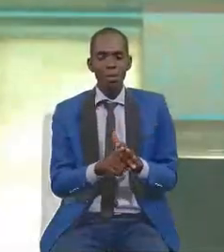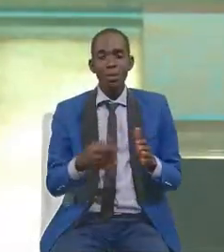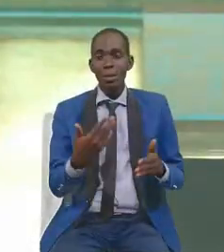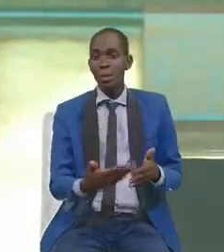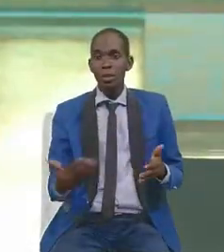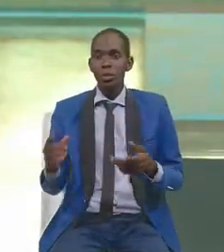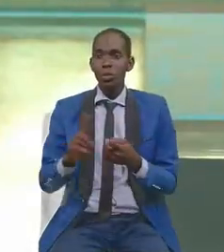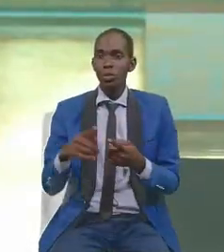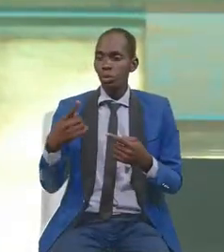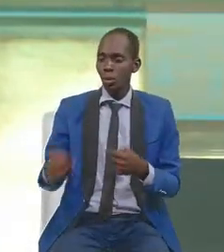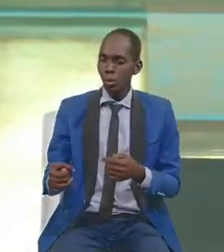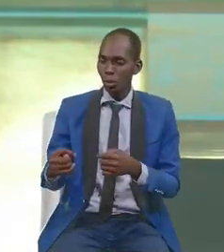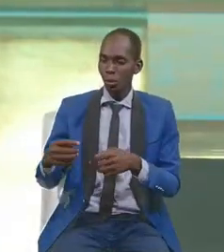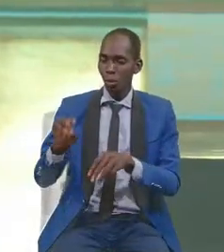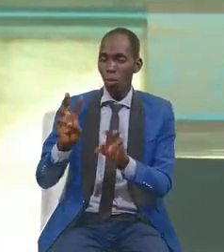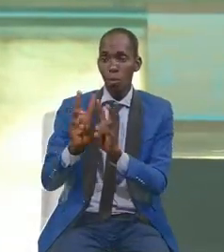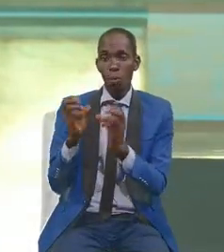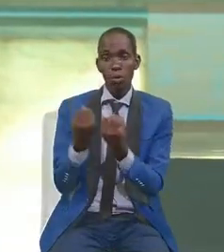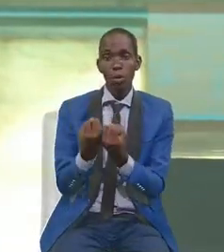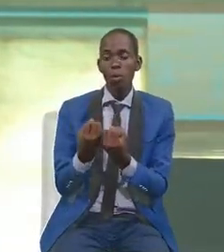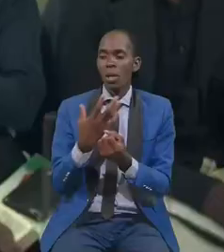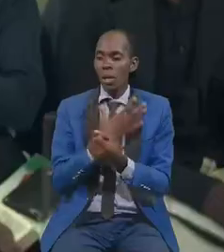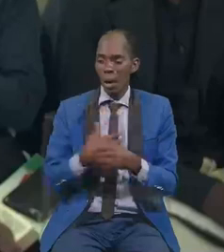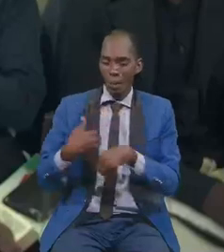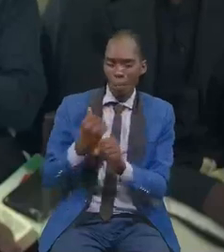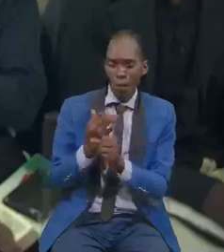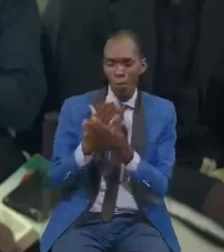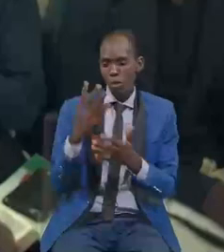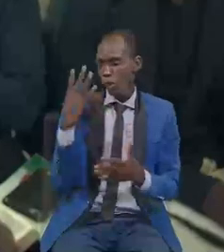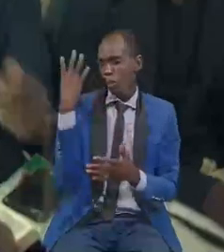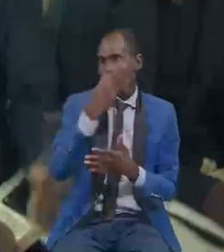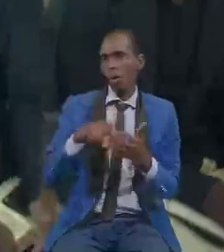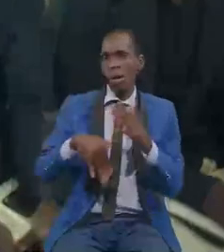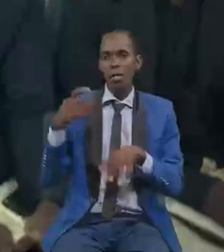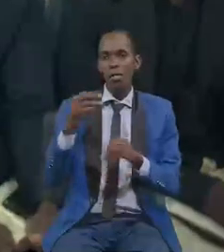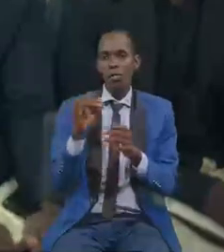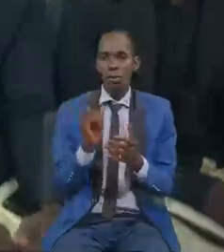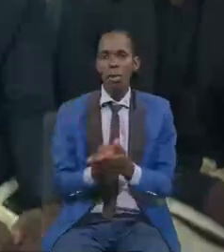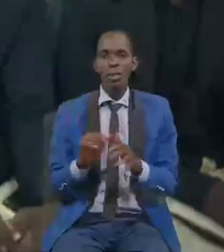allons développer une bonne image du négatif au nom de Jésus-Christ.